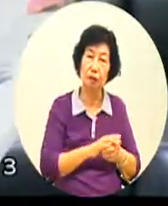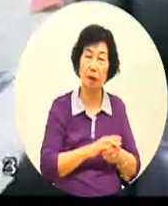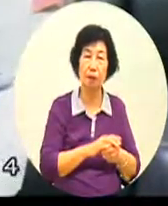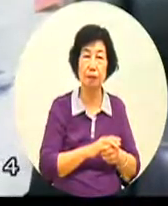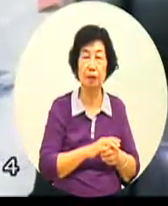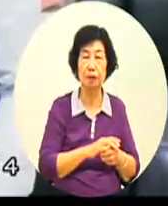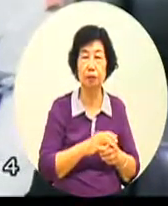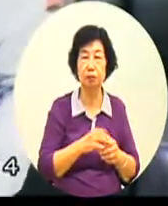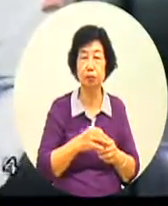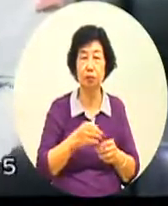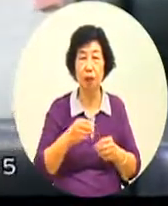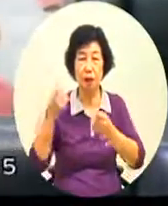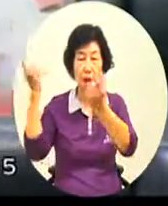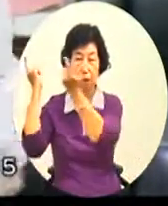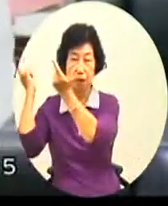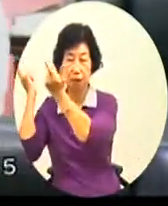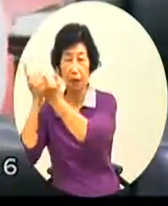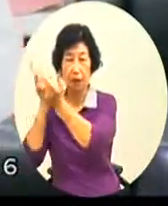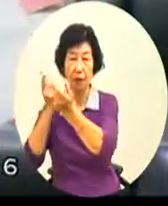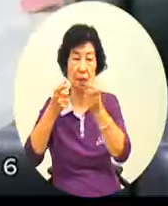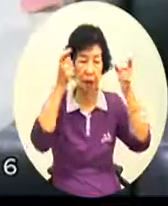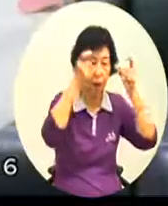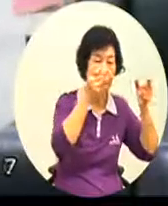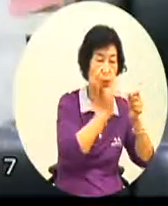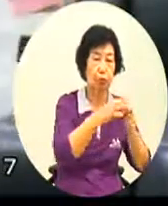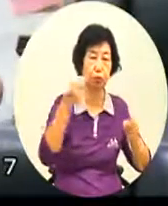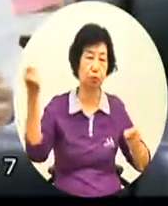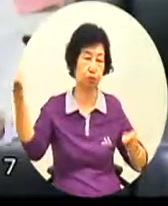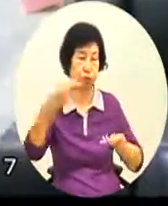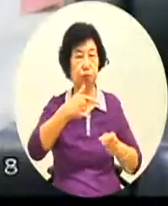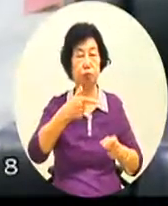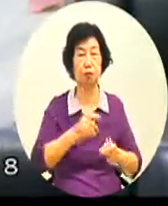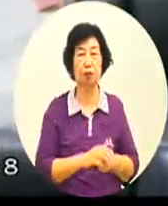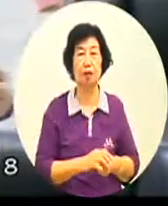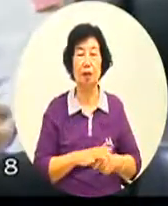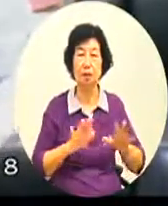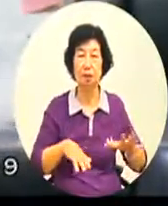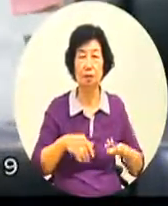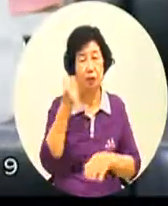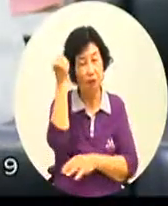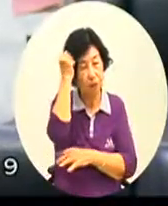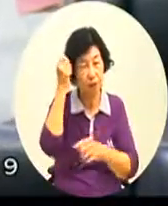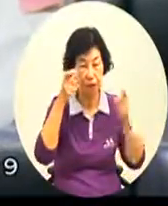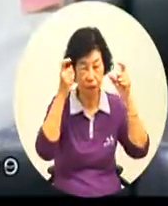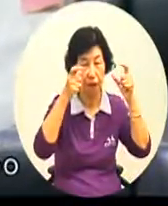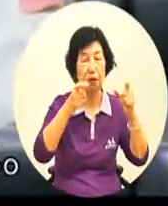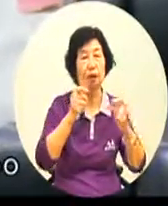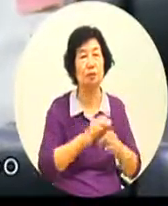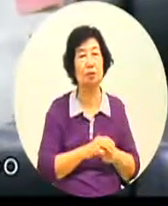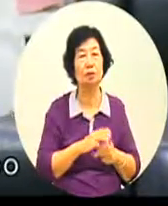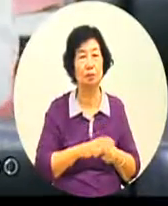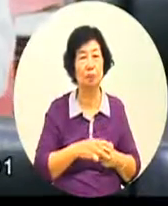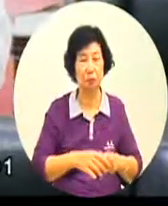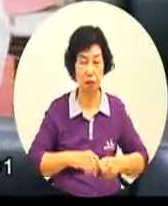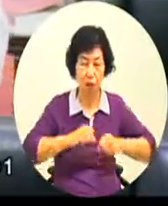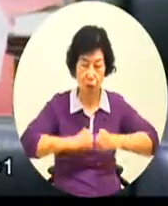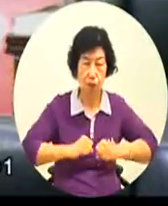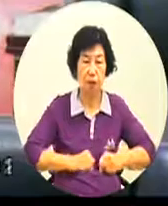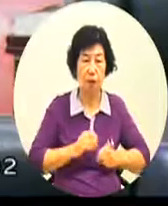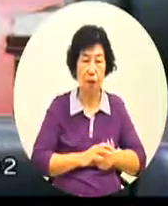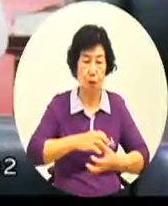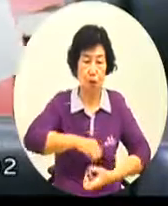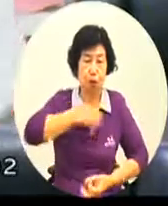我们一直都称为一个宜居城市啊，照来讲住在高雄市会更健康更长寿才对啊，请局